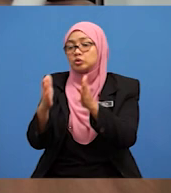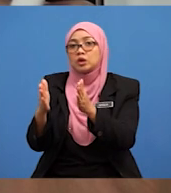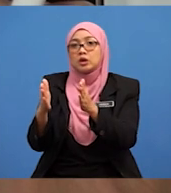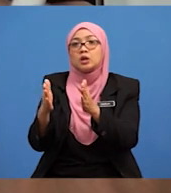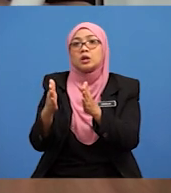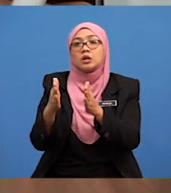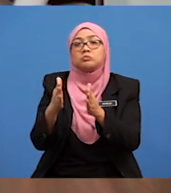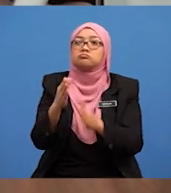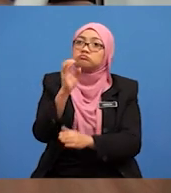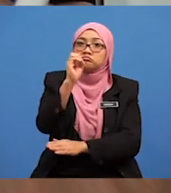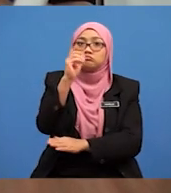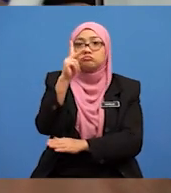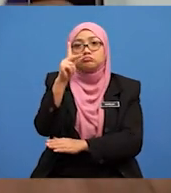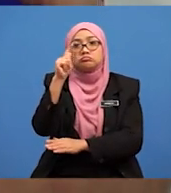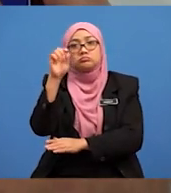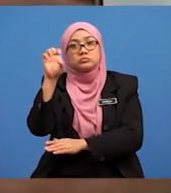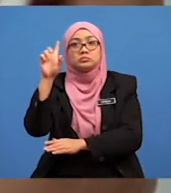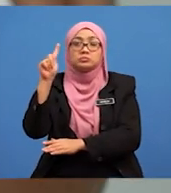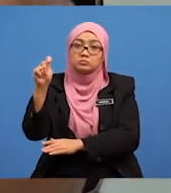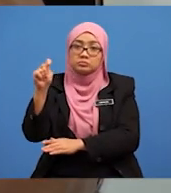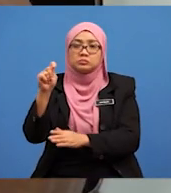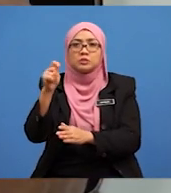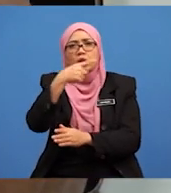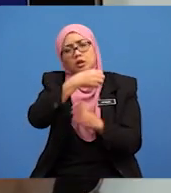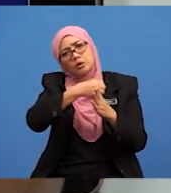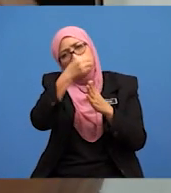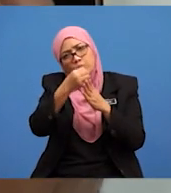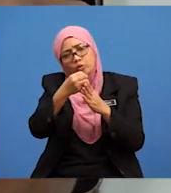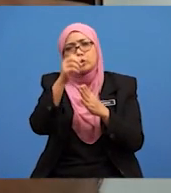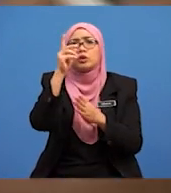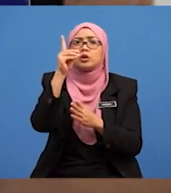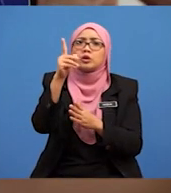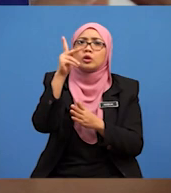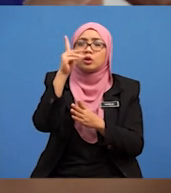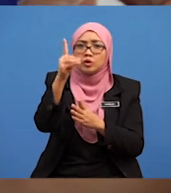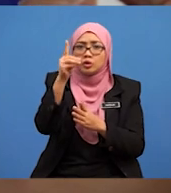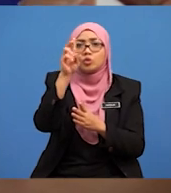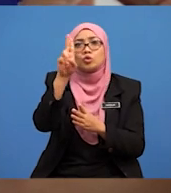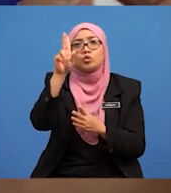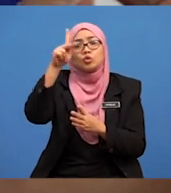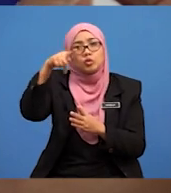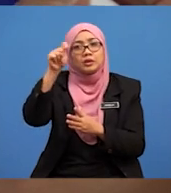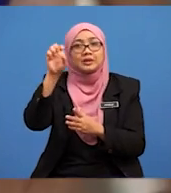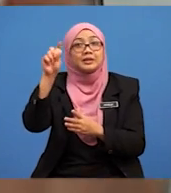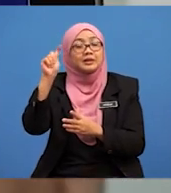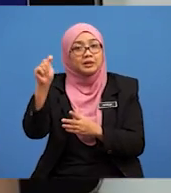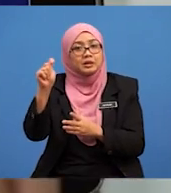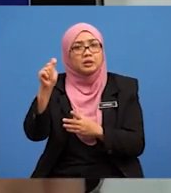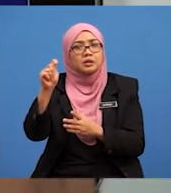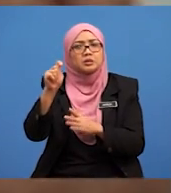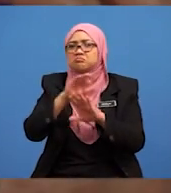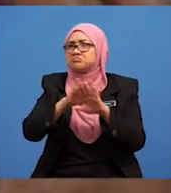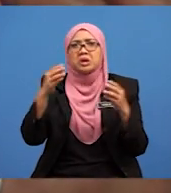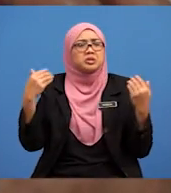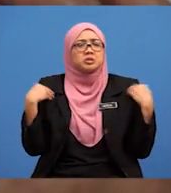oktet ataupun duplet kerana terdapat satu elektron di petala ketiga.